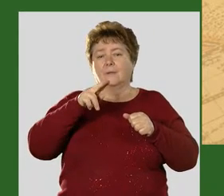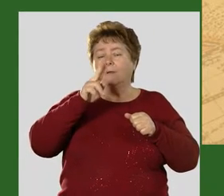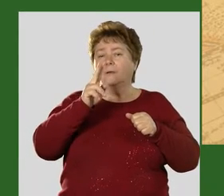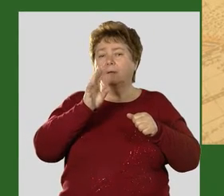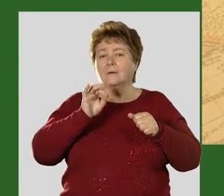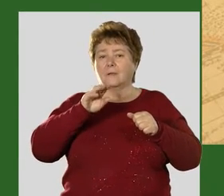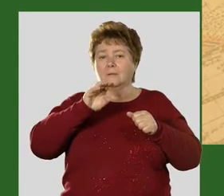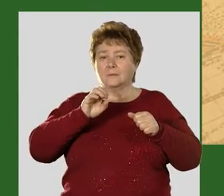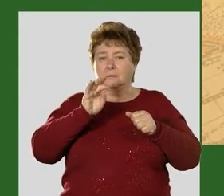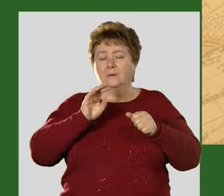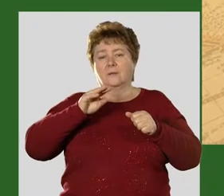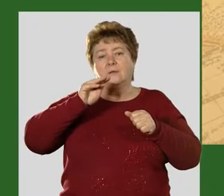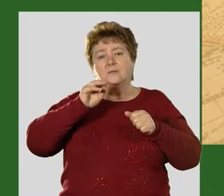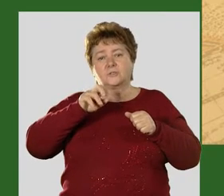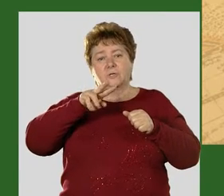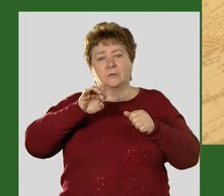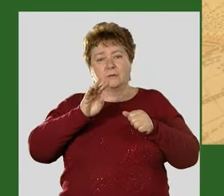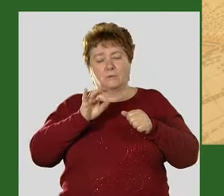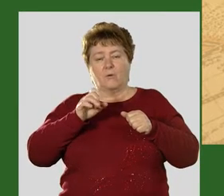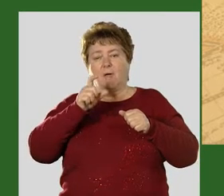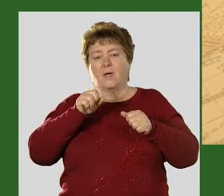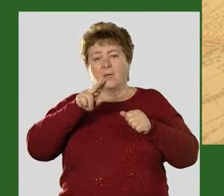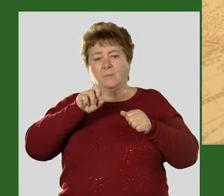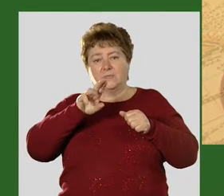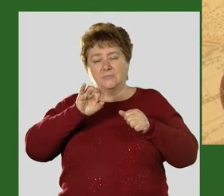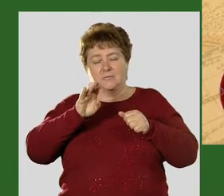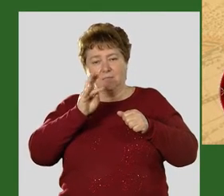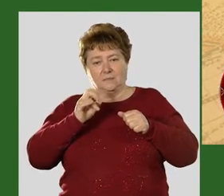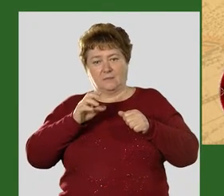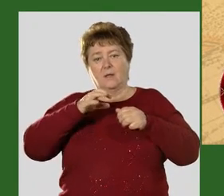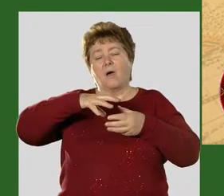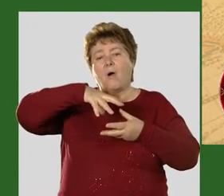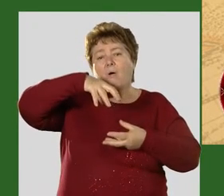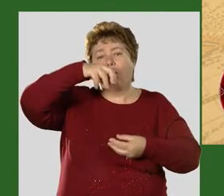Кратер, жерло, эпицентр, конус.